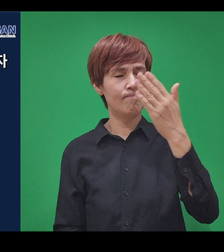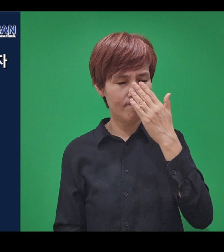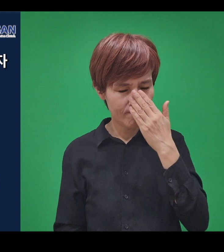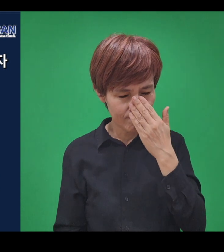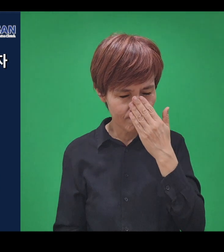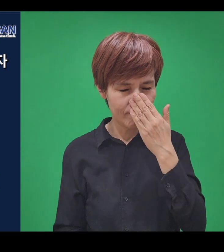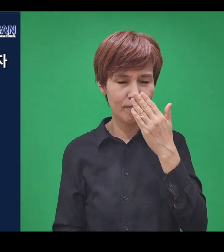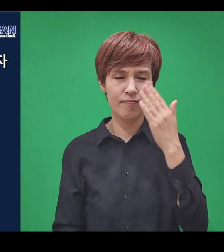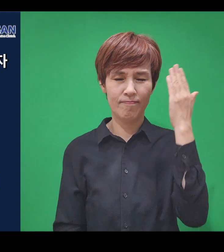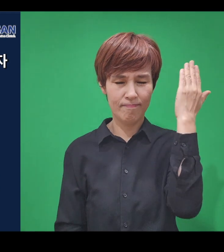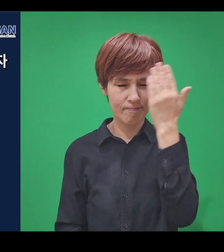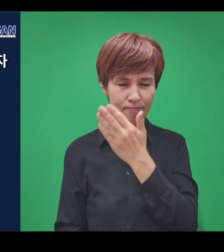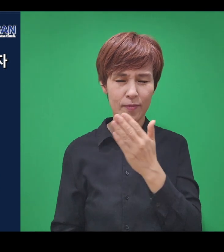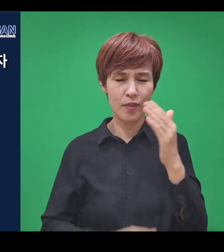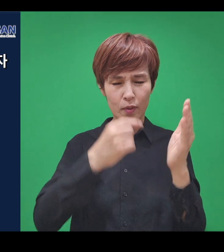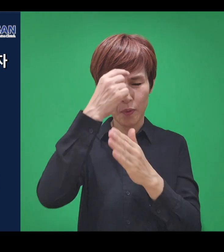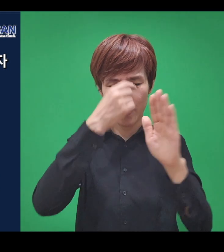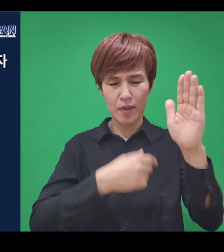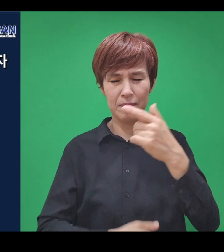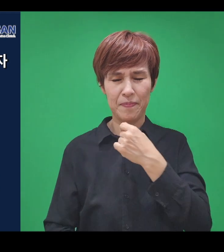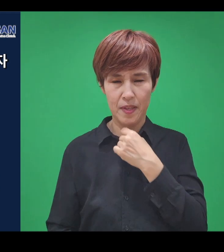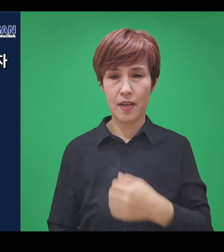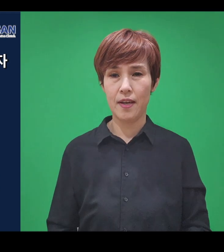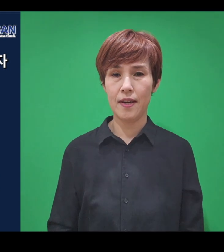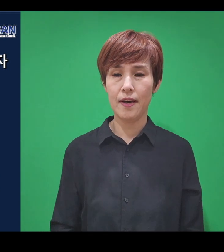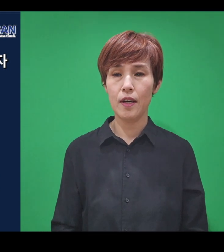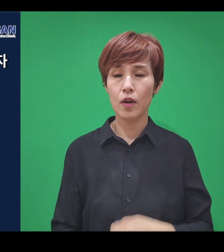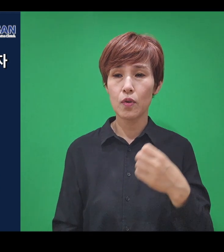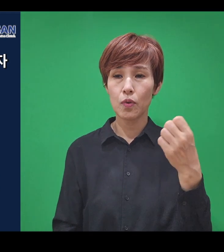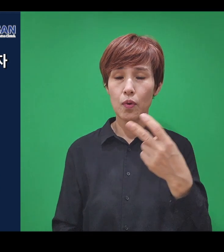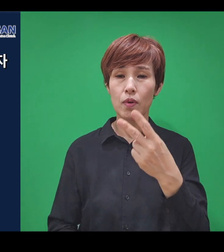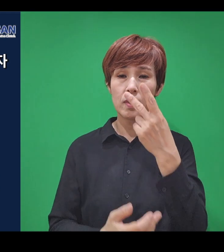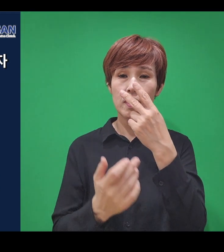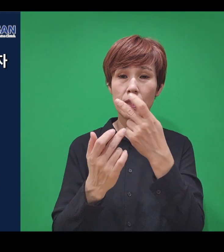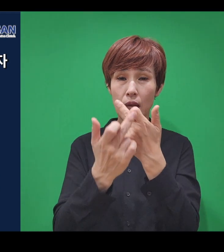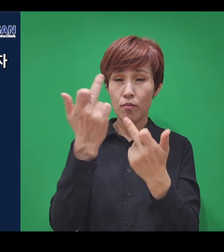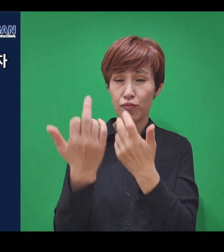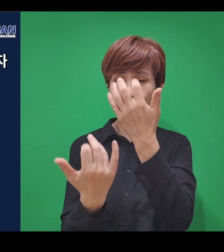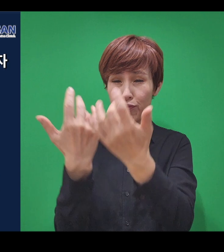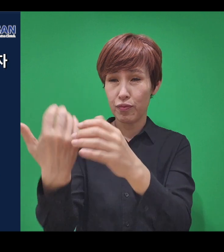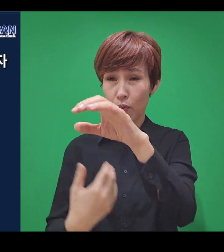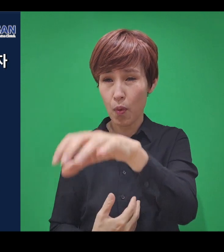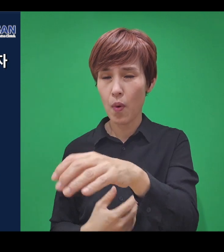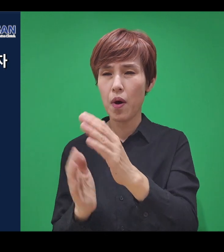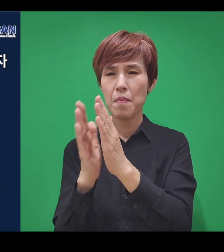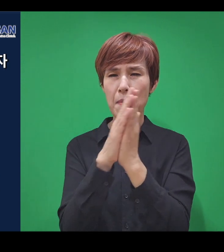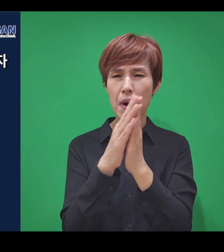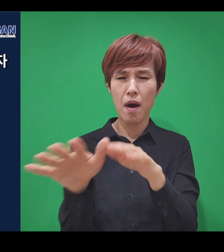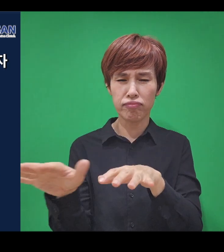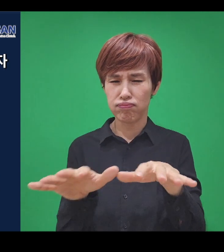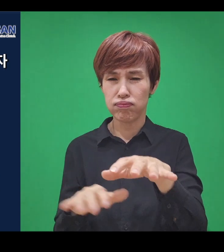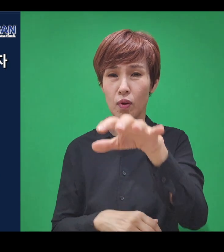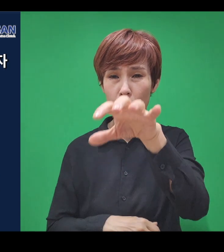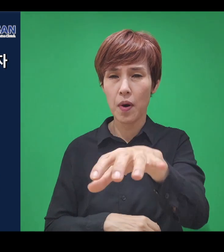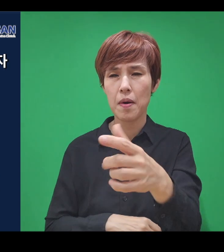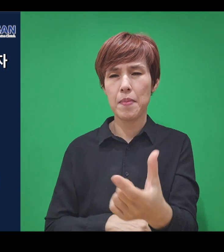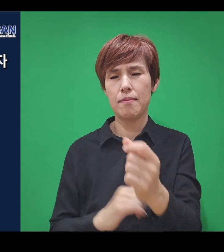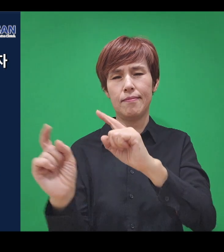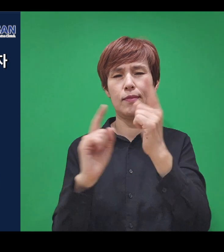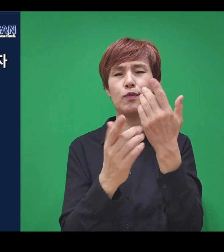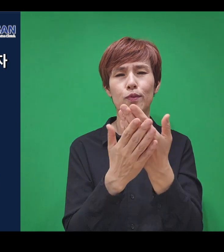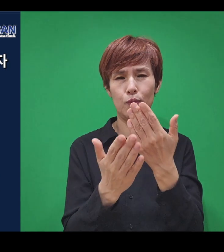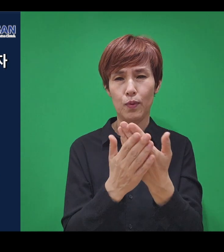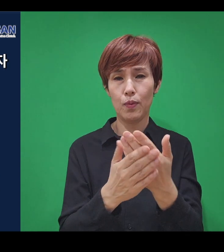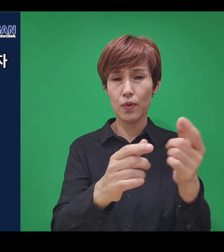순결한 성도가 되기를 원합니다. 산불 지역과 미얀마 강진으로 인한 피해 지역들 주님 속히 복구되게 하시고